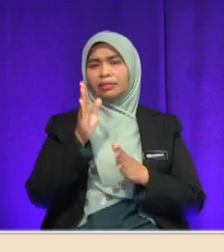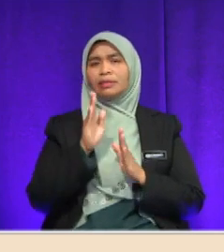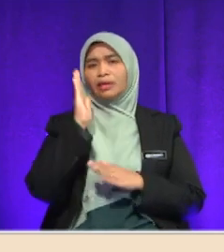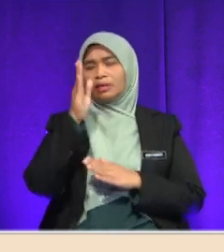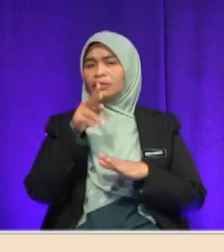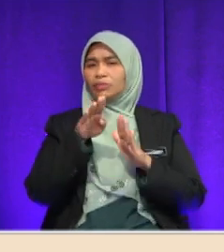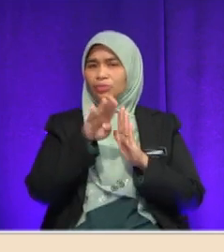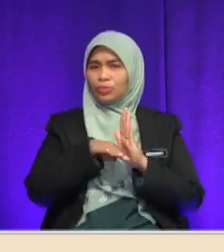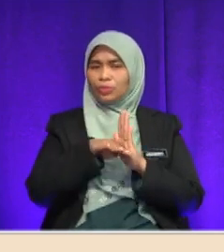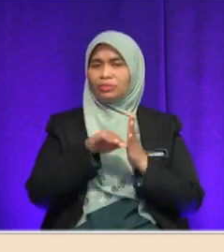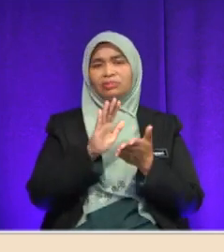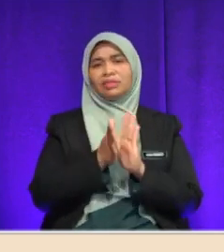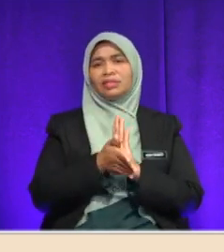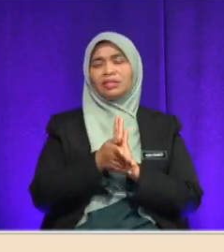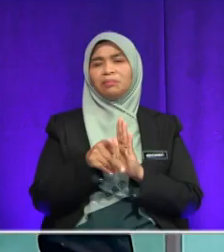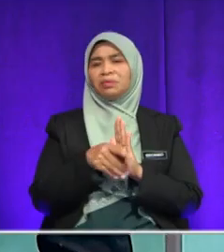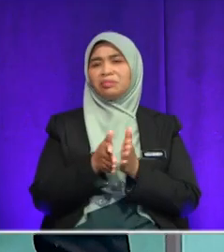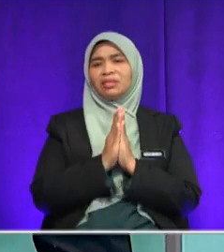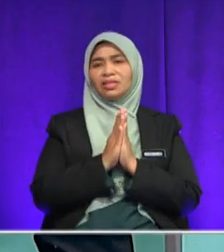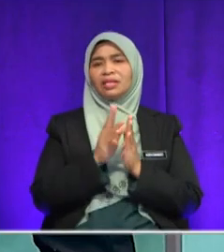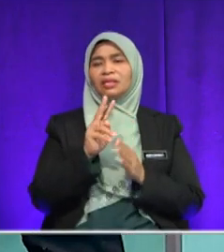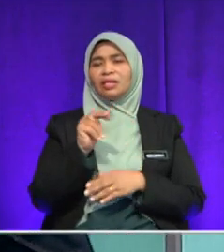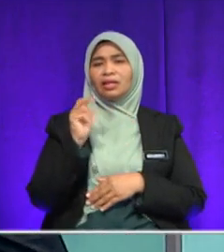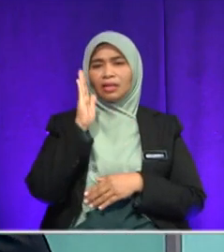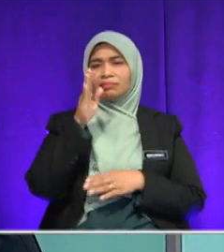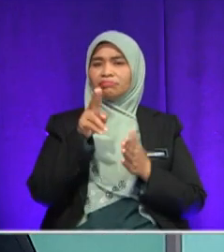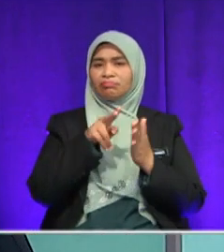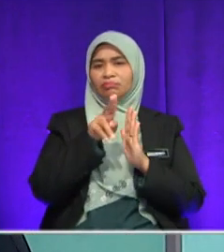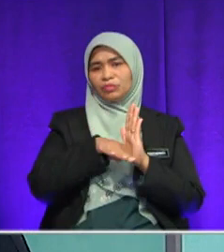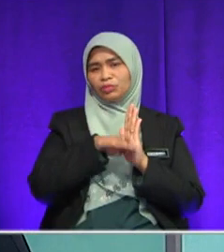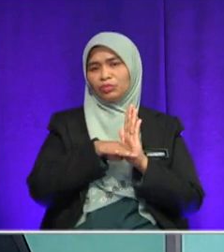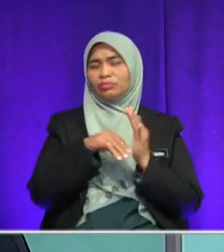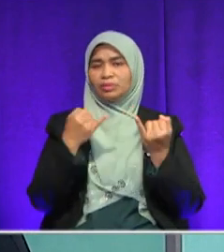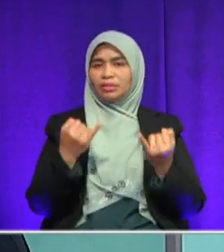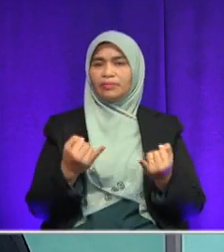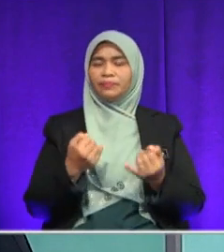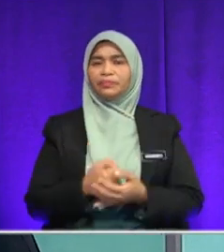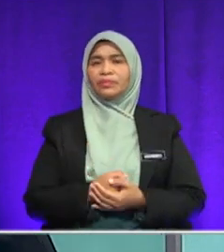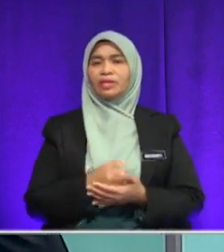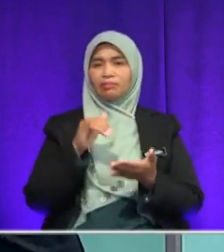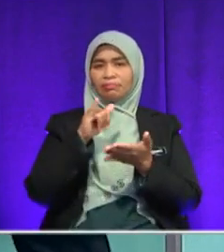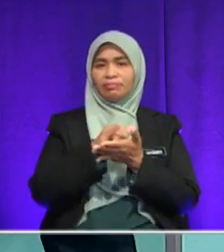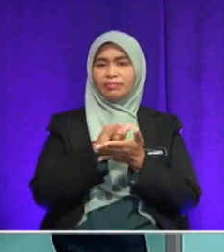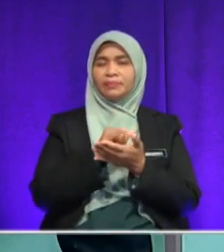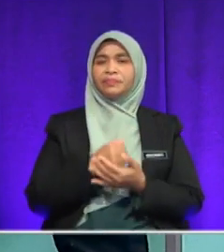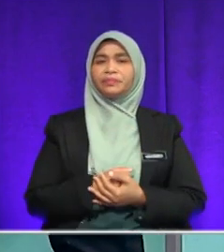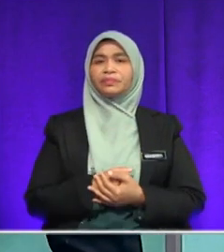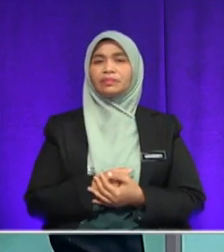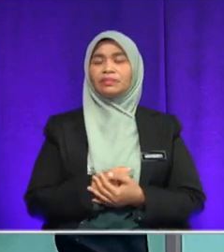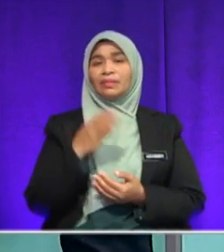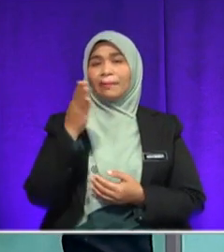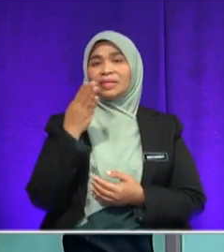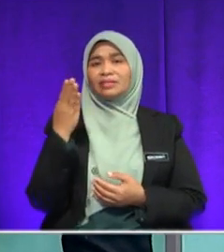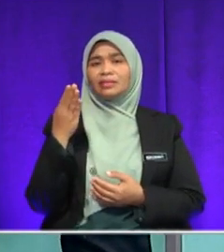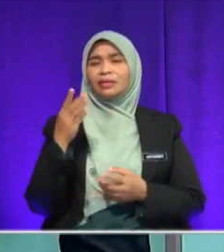atas barang akan turun sekarang. Okey. Okey, boleh nanti cikgu ulang sekali lagi. So biasanya